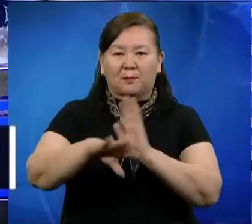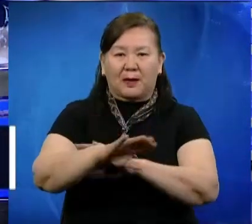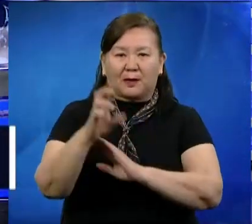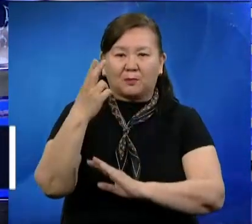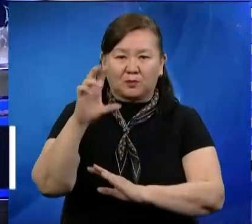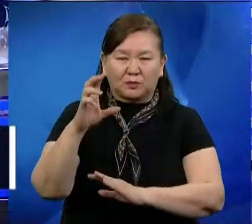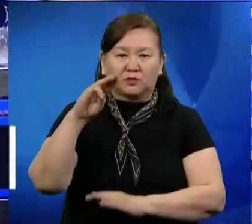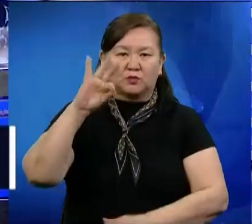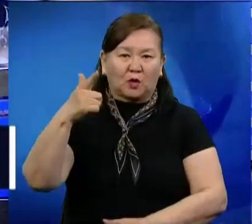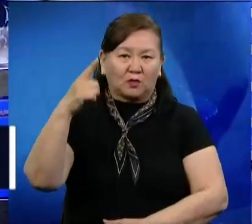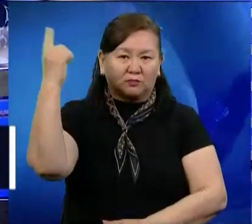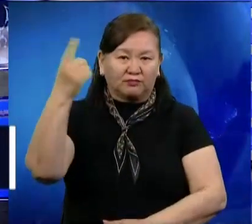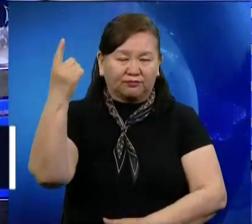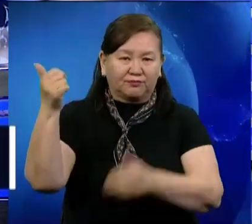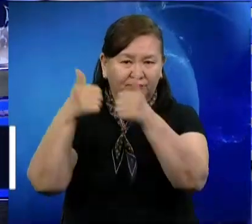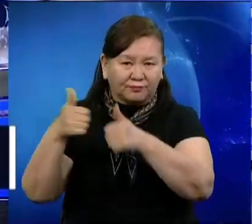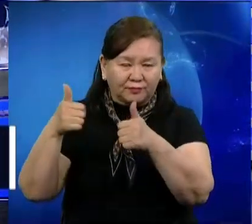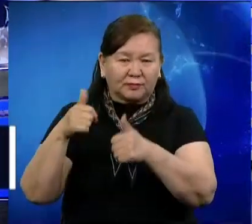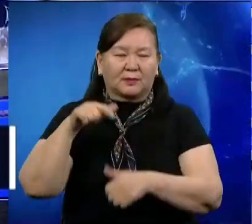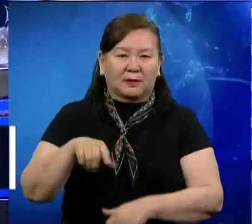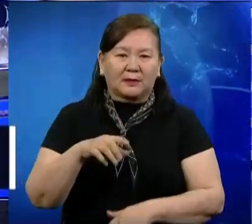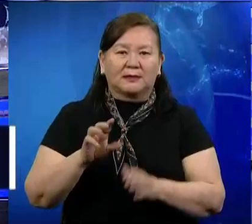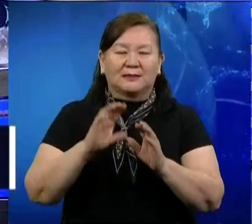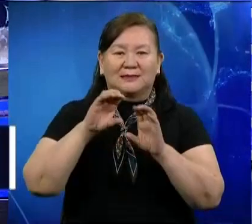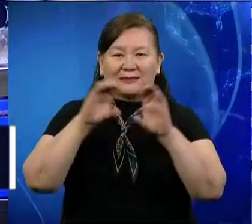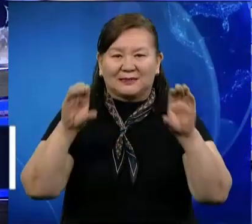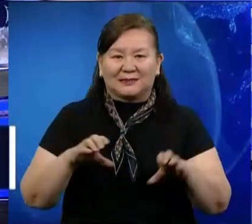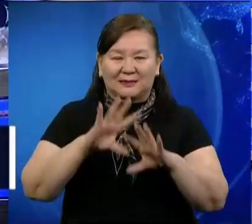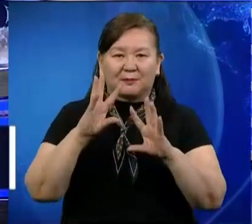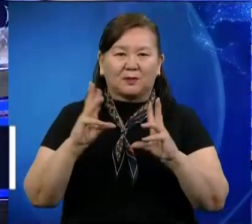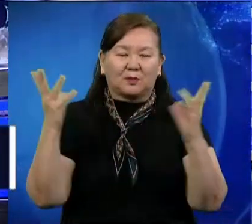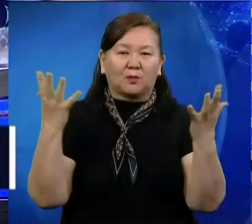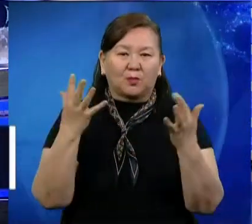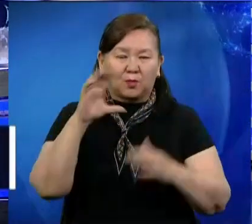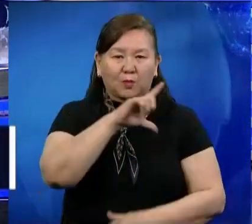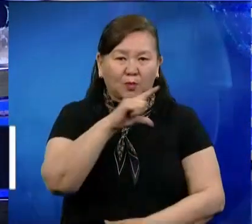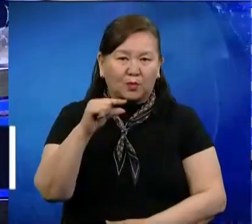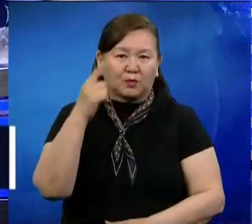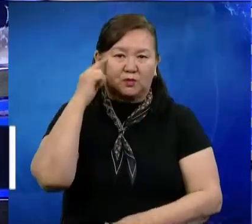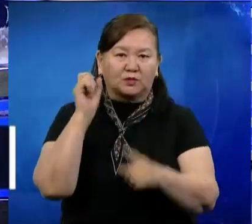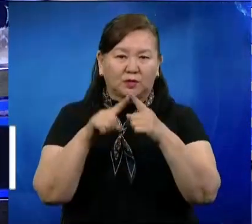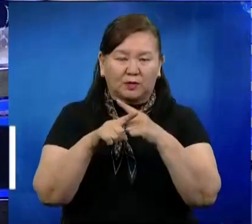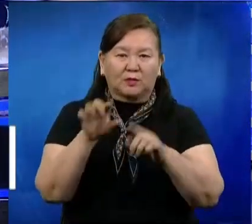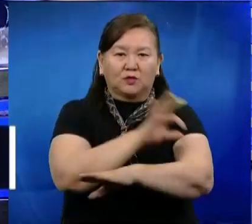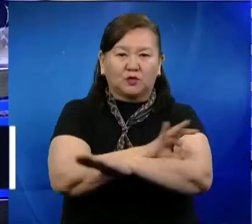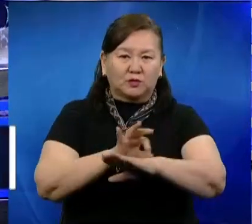орчмын цахилгаан дулааны хэрэглээг хангах, төвийн эрчим хүчний системийн ачааллыг бууруулах зорилготой юм. Энэхүү төслийг